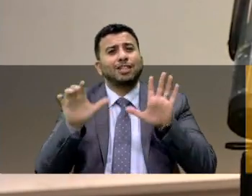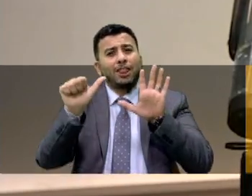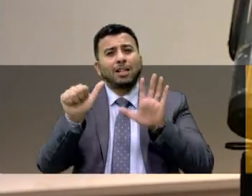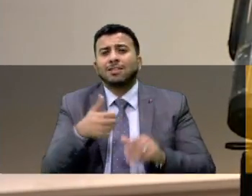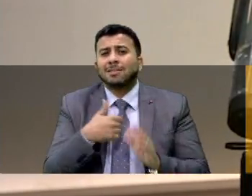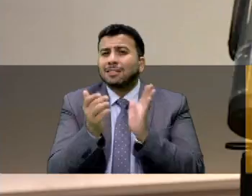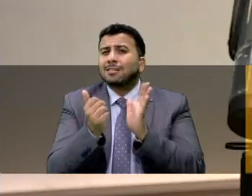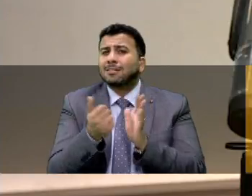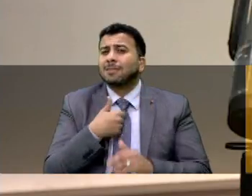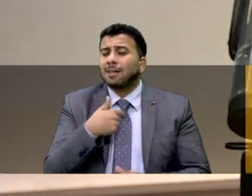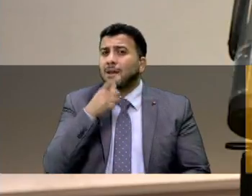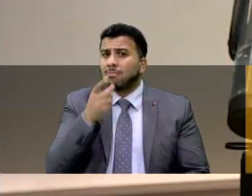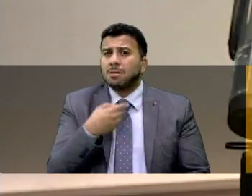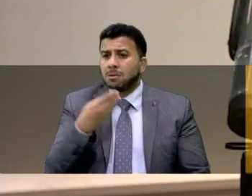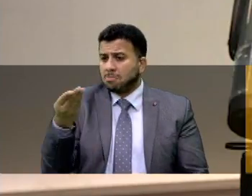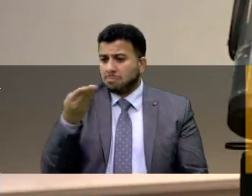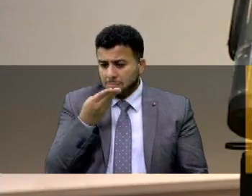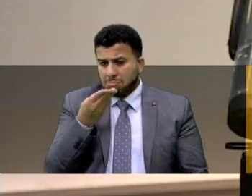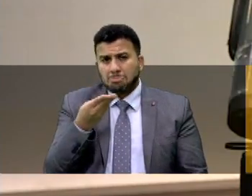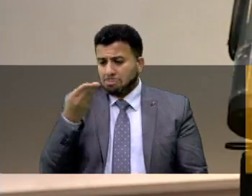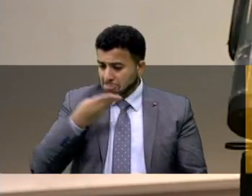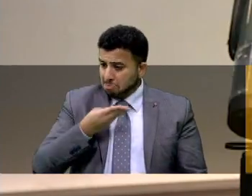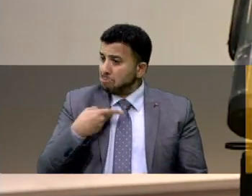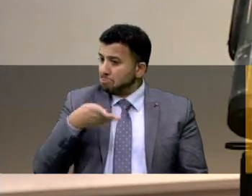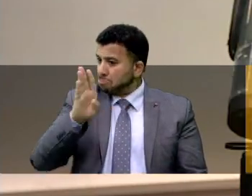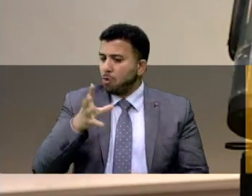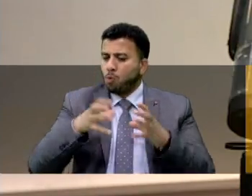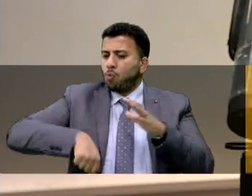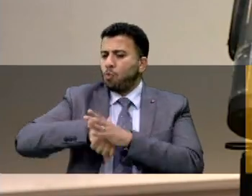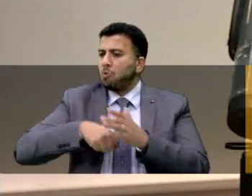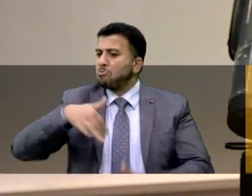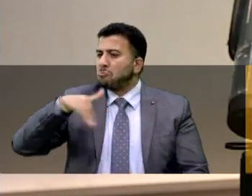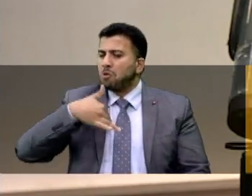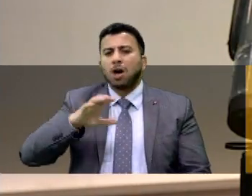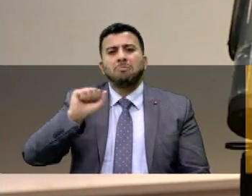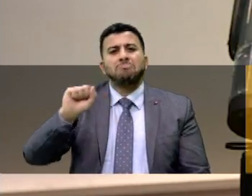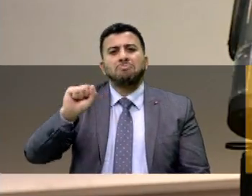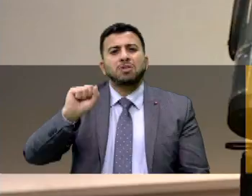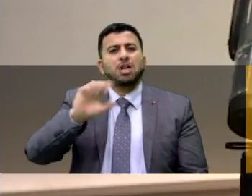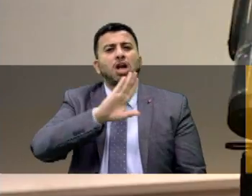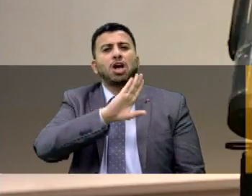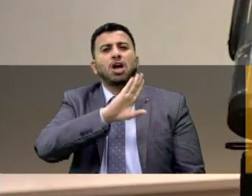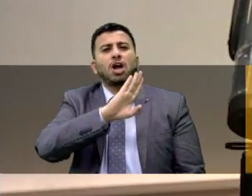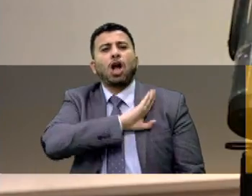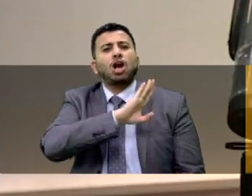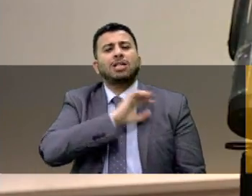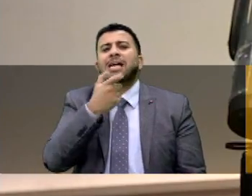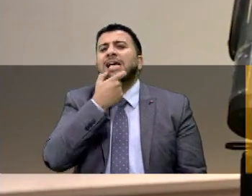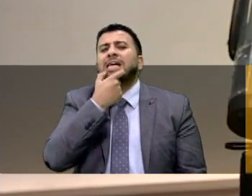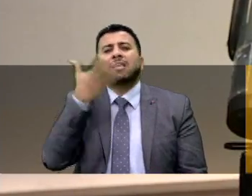وأعطيت بطاقة أستطيع أدخل المعسكر أخرج في أي وقت القاعدة يعني.